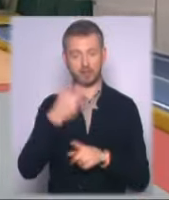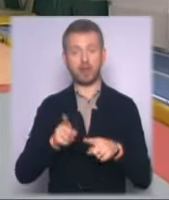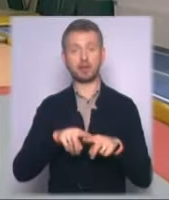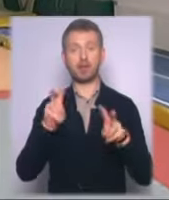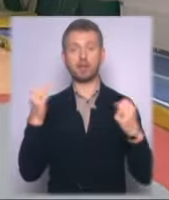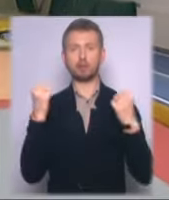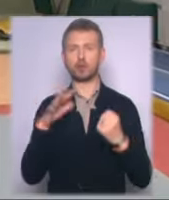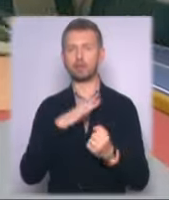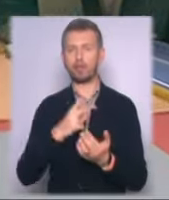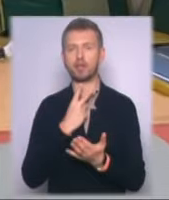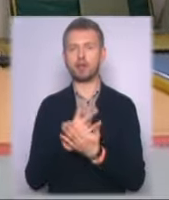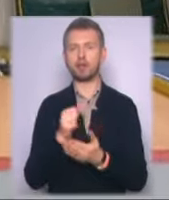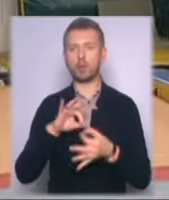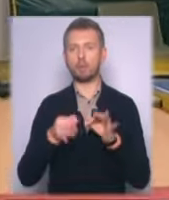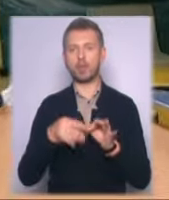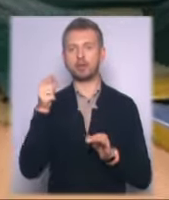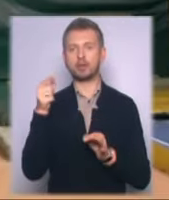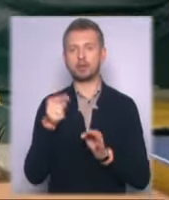був представлений на Олімпіаді